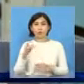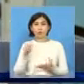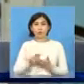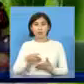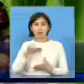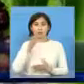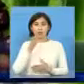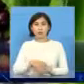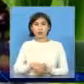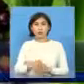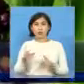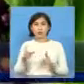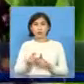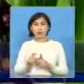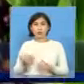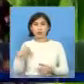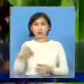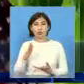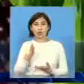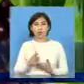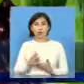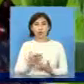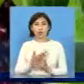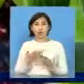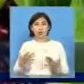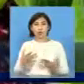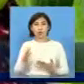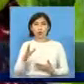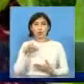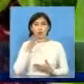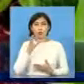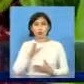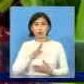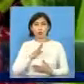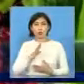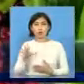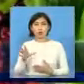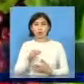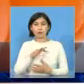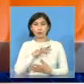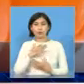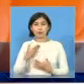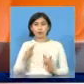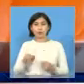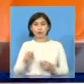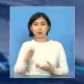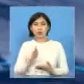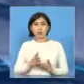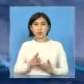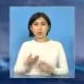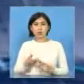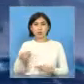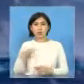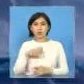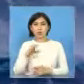обязательно принимать. К слову, витамин С относится к числу водорастворимых витаминов и содержится во многих продуктах питания.